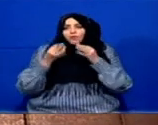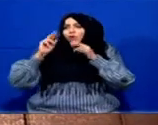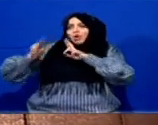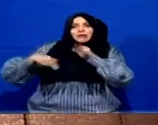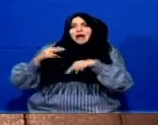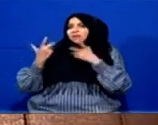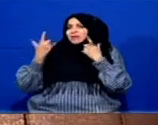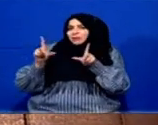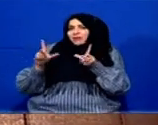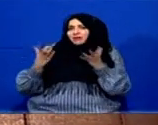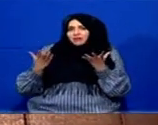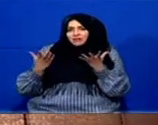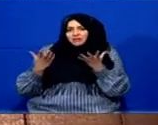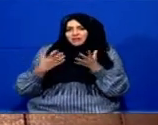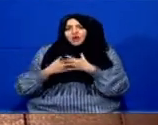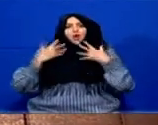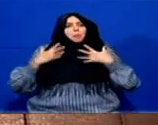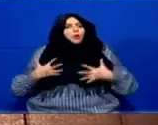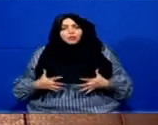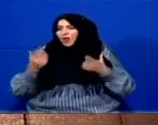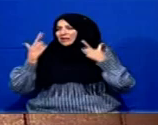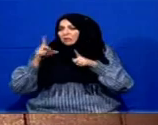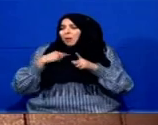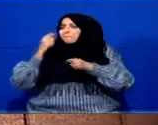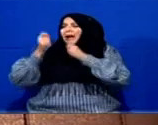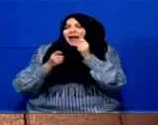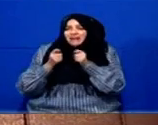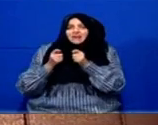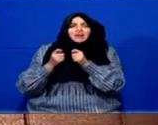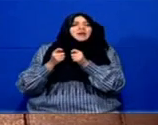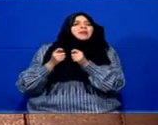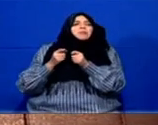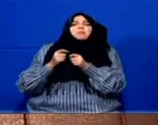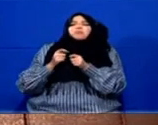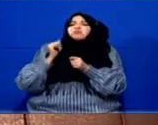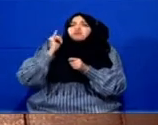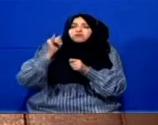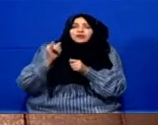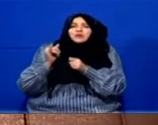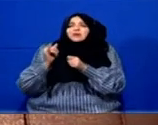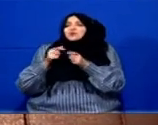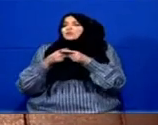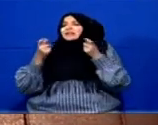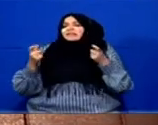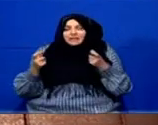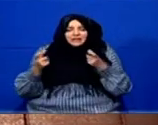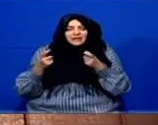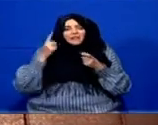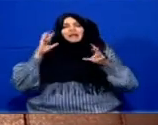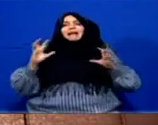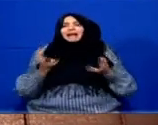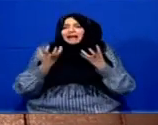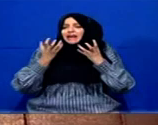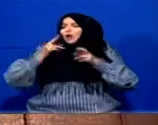العقود والتصرفات وفي اختراع انواع الشركات وانواع